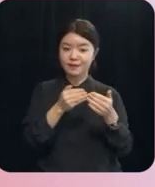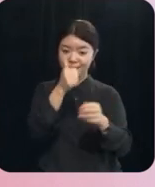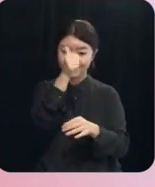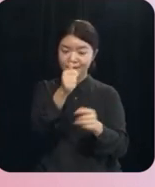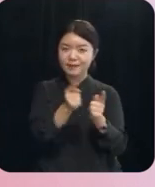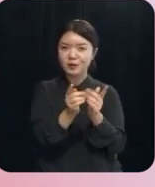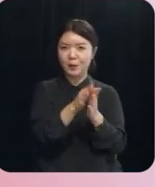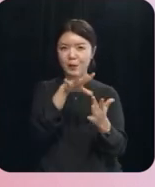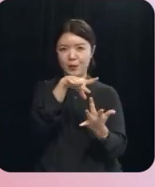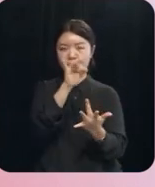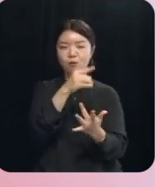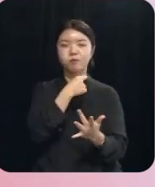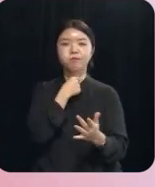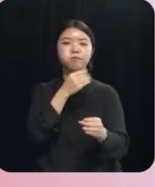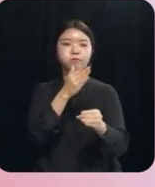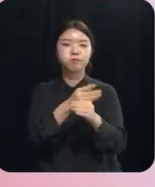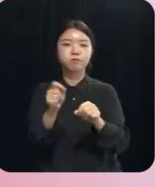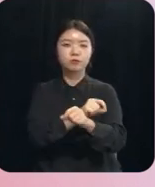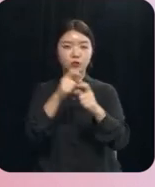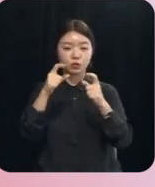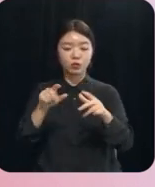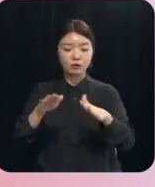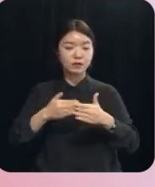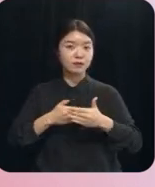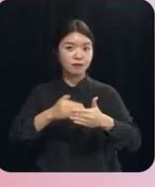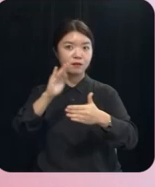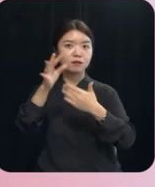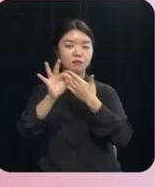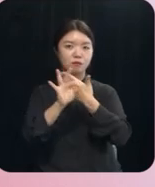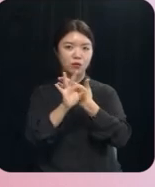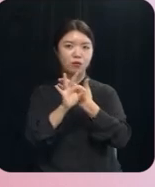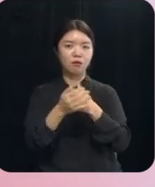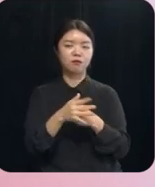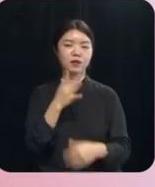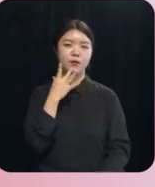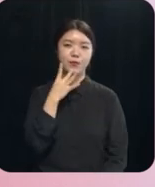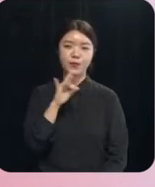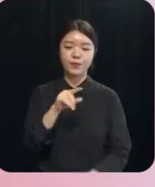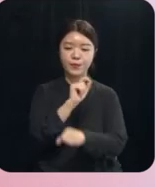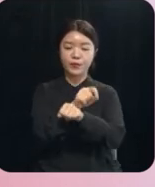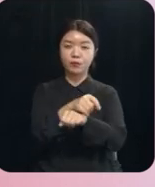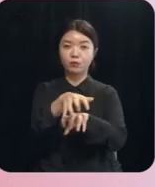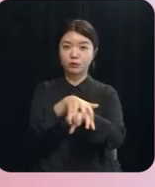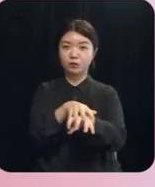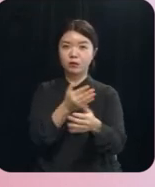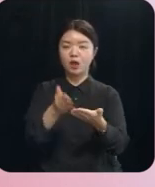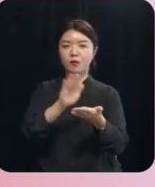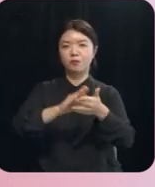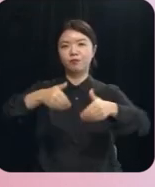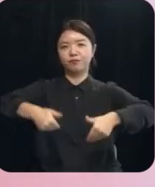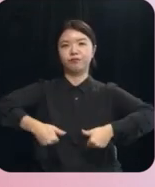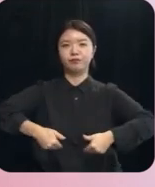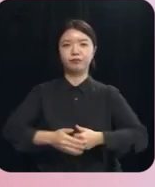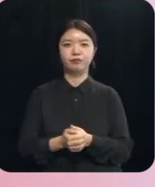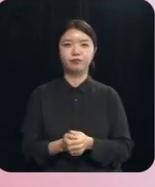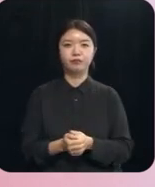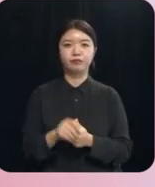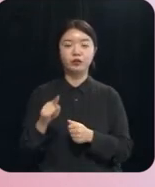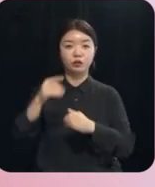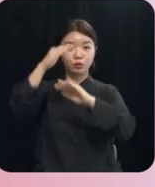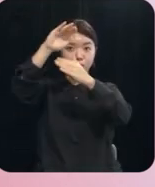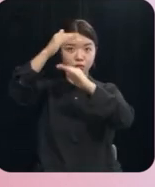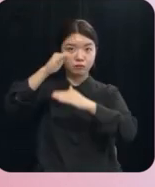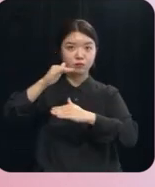있습니다. 특별자치도가 이렇게 진행된다면 당연히 행정체제 개편을 할 수밖에 없습니다. 이